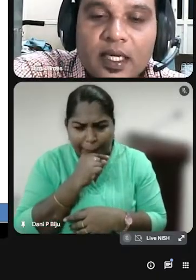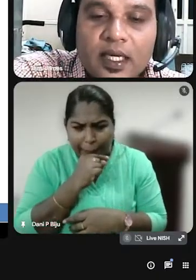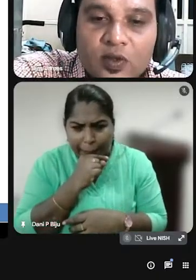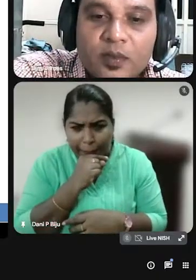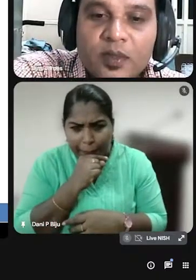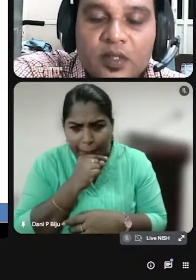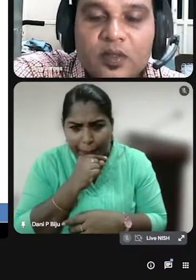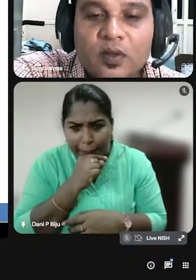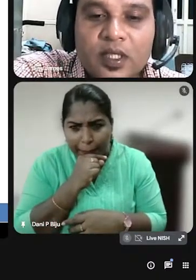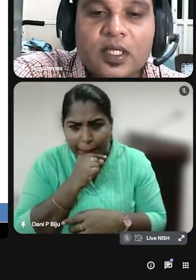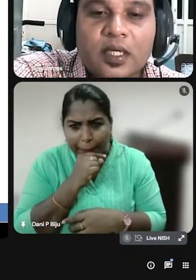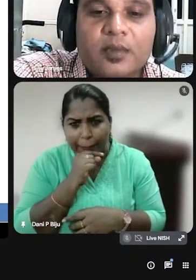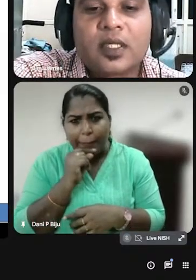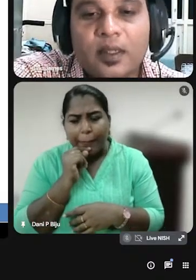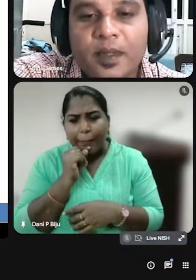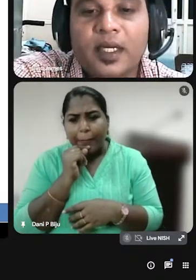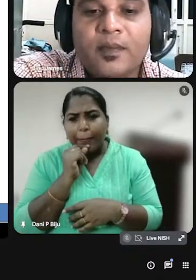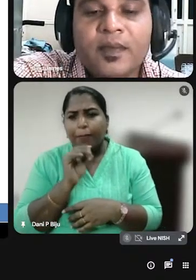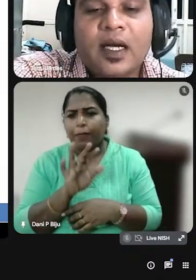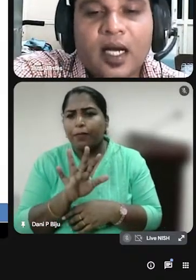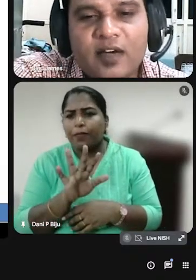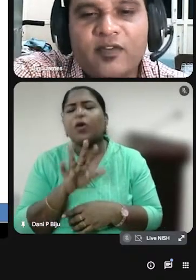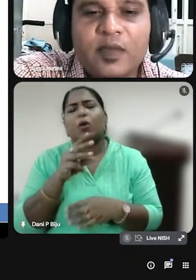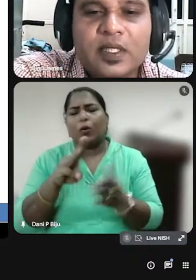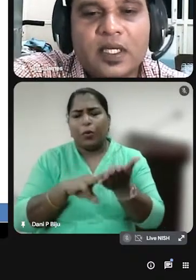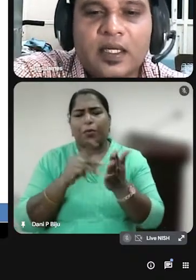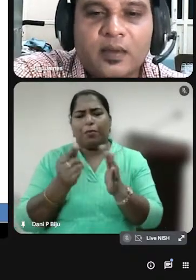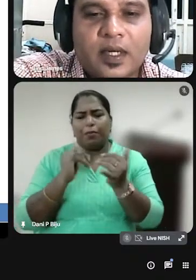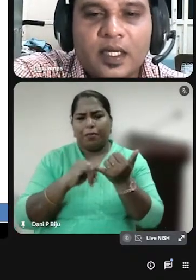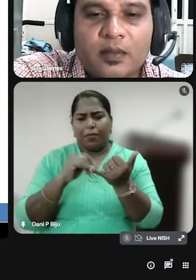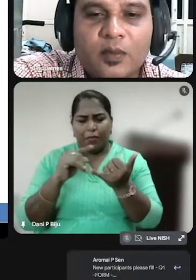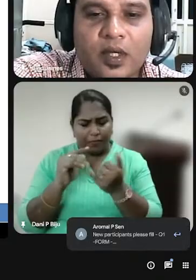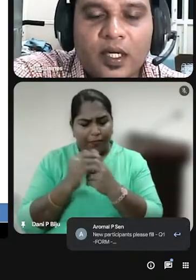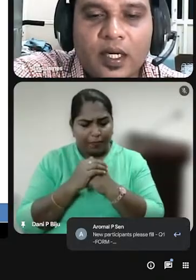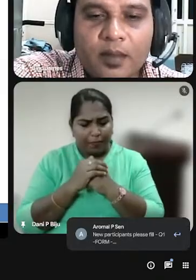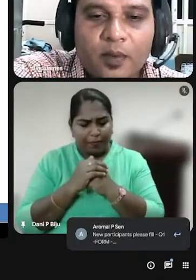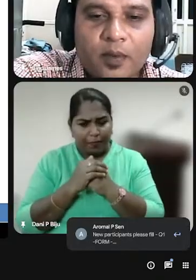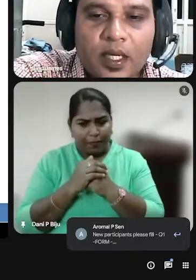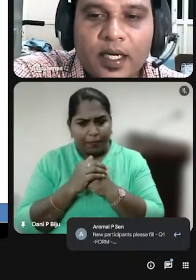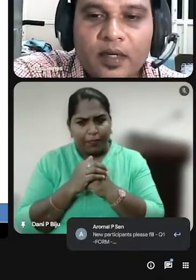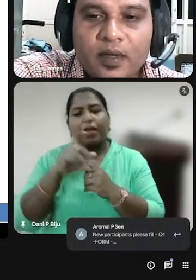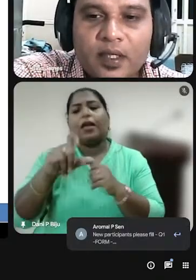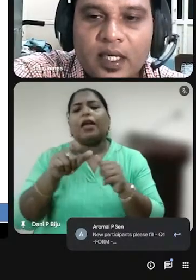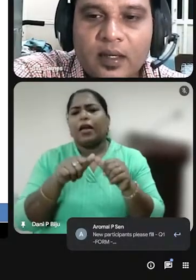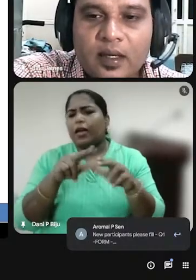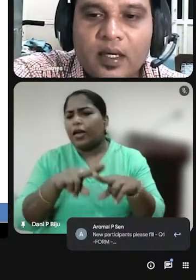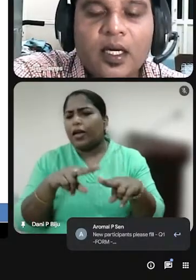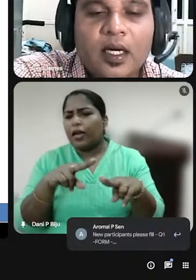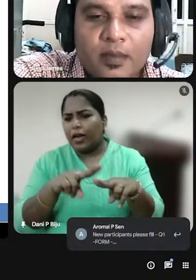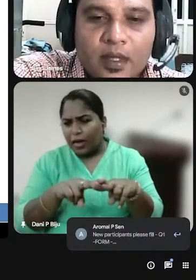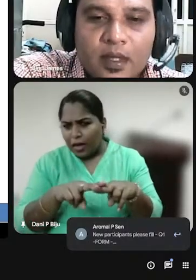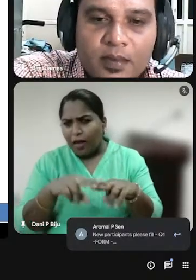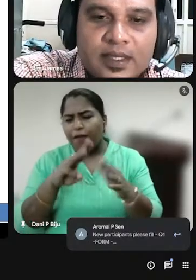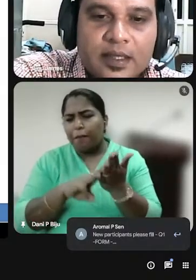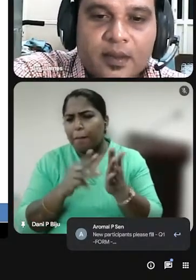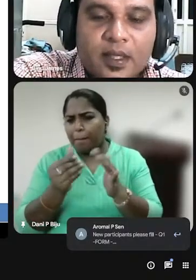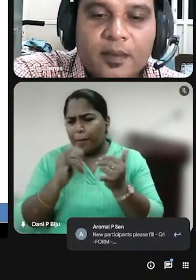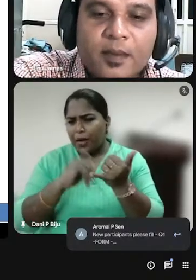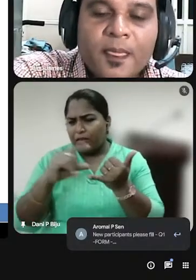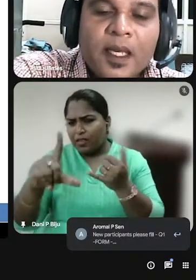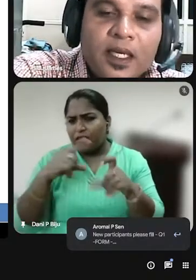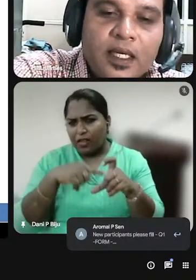മസിലാണ് ഗ്യാസ്ട്രോണമസ് സെൻസോറിയസ് എന്ന മസിലിന്റെ പേര് കാഫ് മസിൽ എന്ന് പറയും. മുട്ടിന്റെ പുറകിലായിട്ട് വരുന്ന